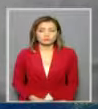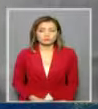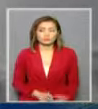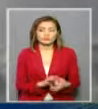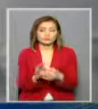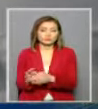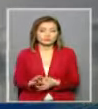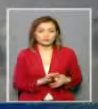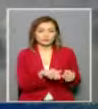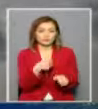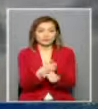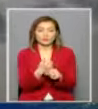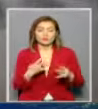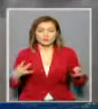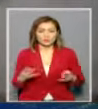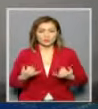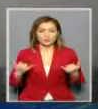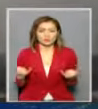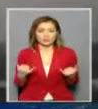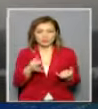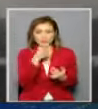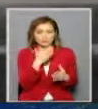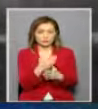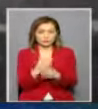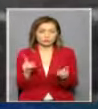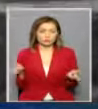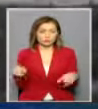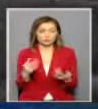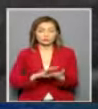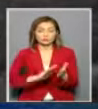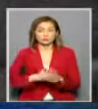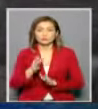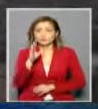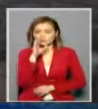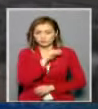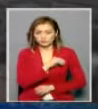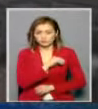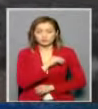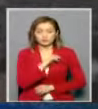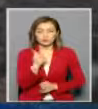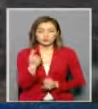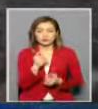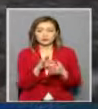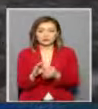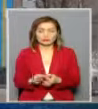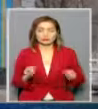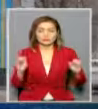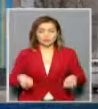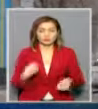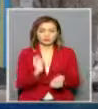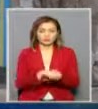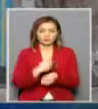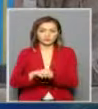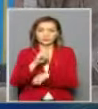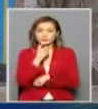Единство и сплоченность – главные условия, которые на данный момент помогут стабилизировать сложившуюся в стране ситуацию. Только объединившись, можно преодолеть